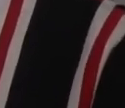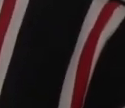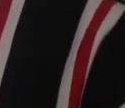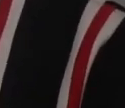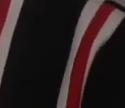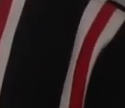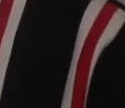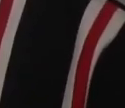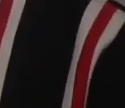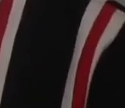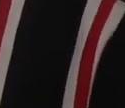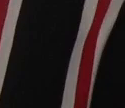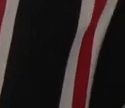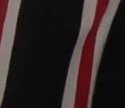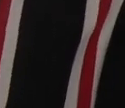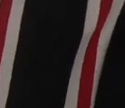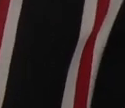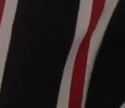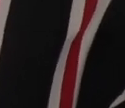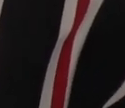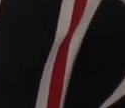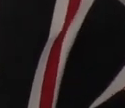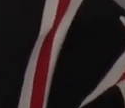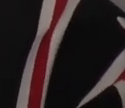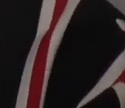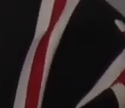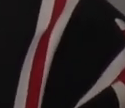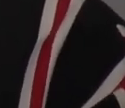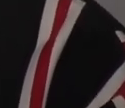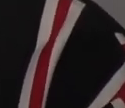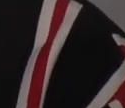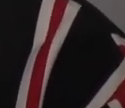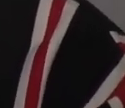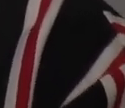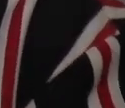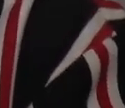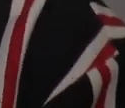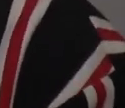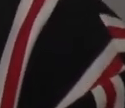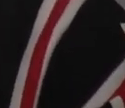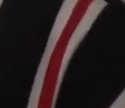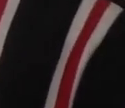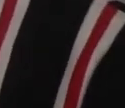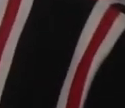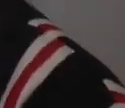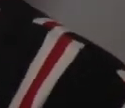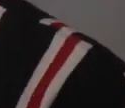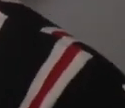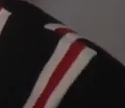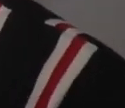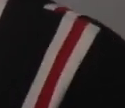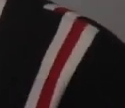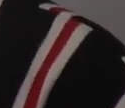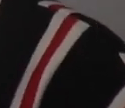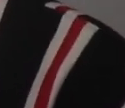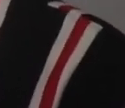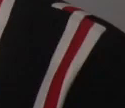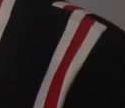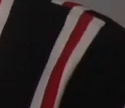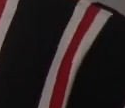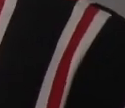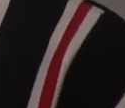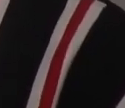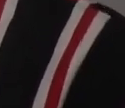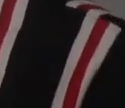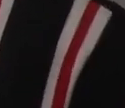Tapos, nag-search po ako. Tiningnan ko yung mga model. Tapos nakita ko na dati pa pala siyang clothing line. Mali ko rin naman po. Napaisip kasi ako